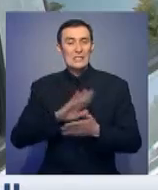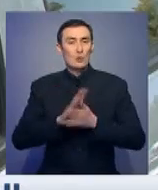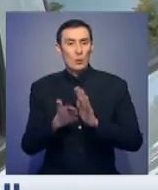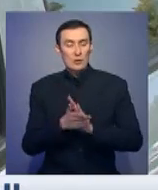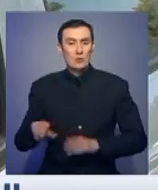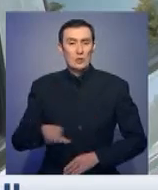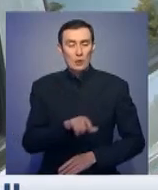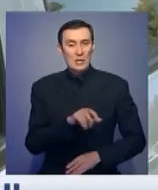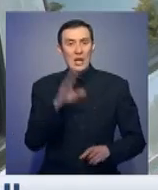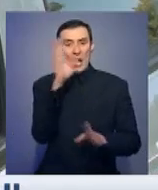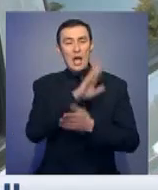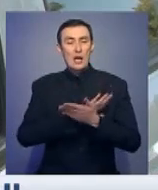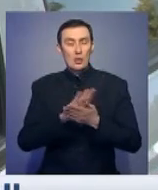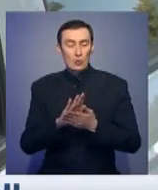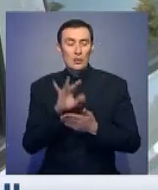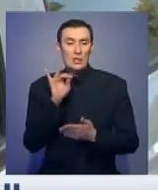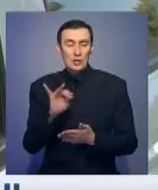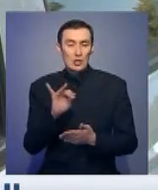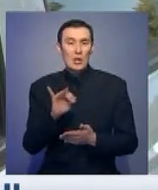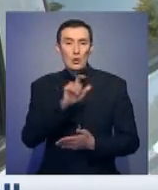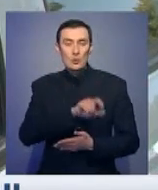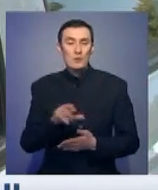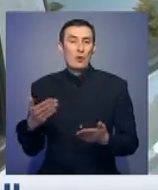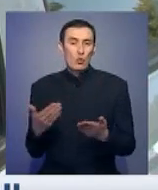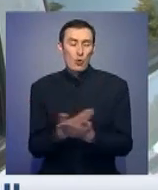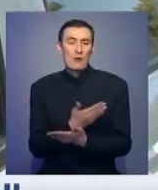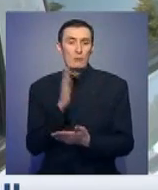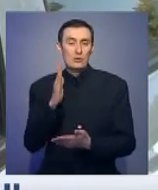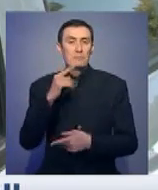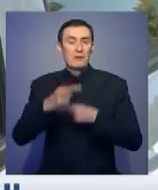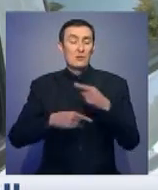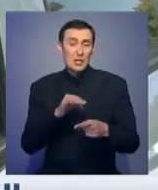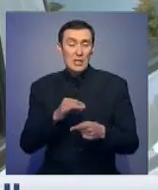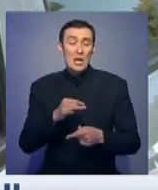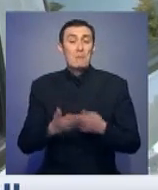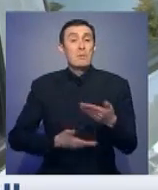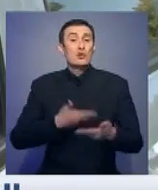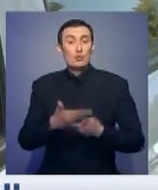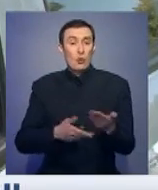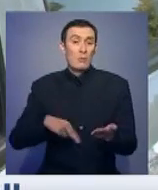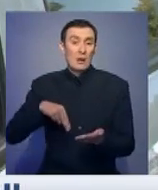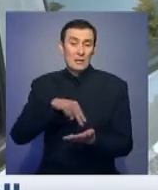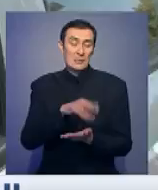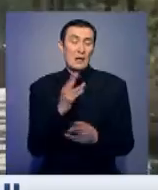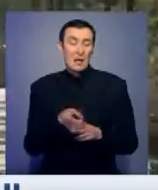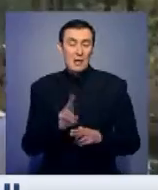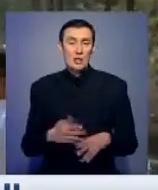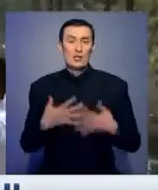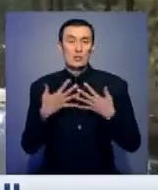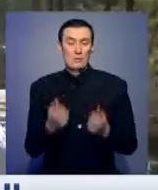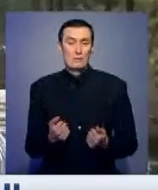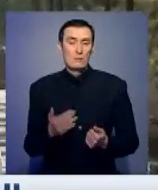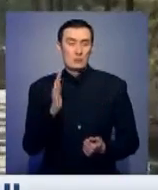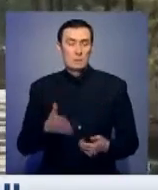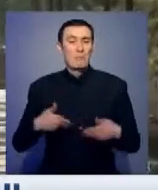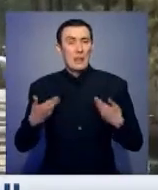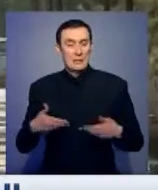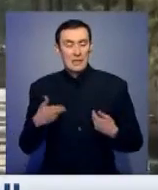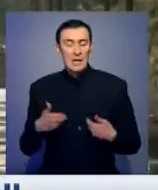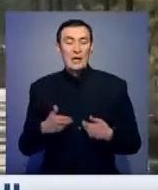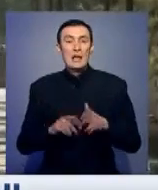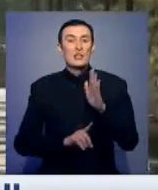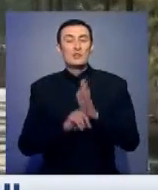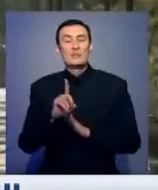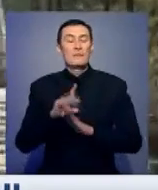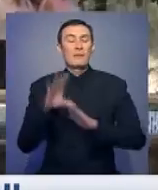дорогах и экологию, привьет жителям новую привычку. К тому же ходить пешком полезно для здоровья. Акция стартует в конце